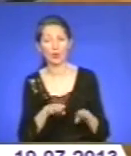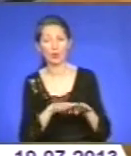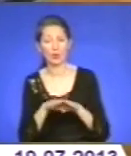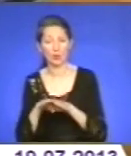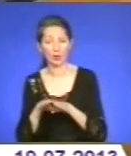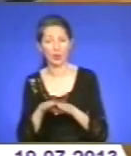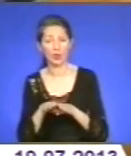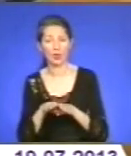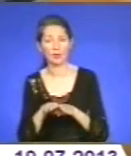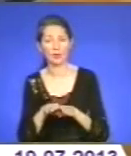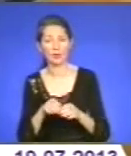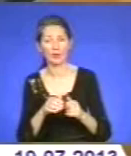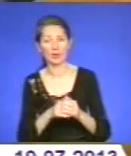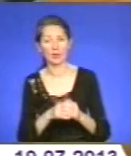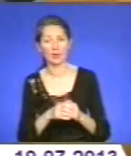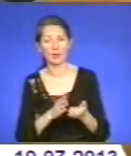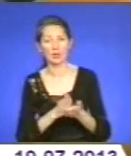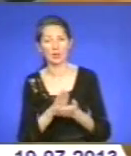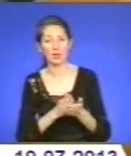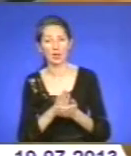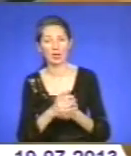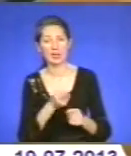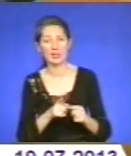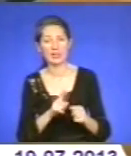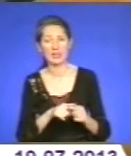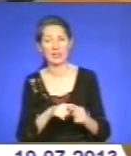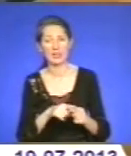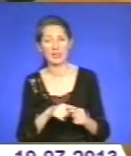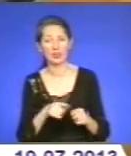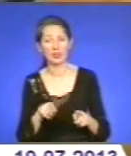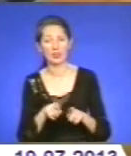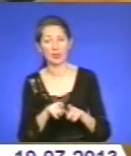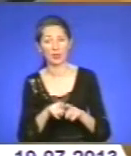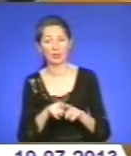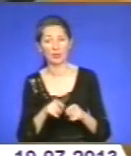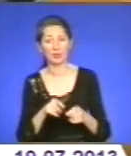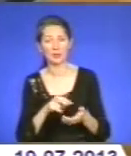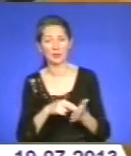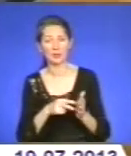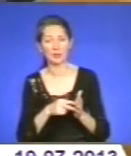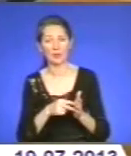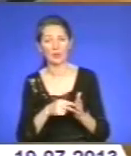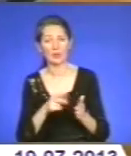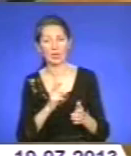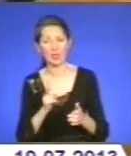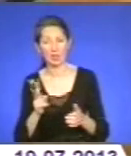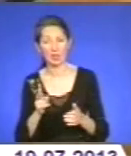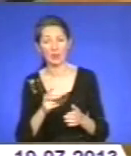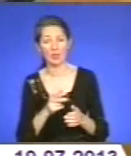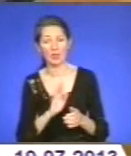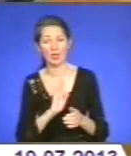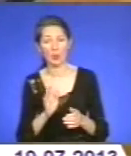єгерської штатної єгерської служби, які пішли, які отримують зараз зарплату, і які